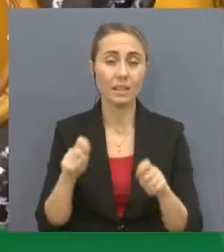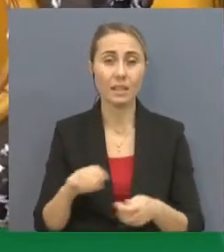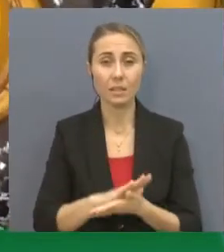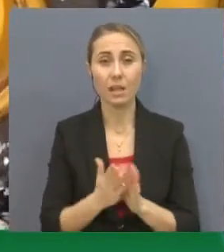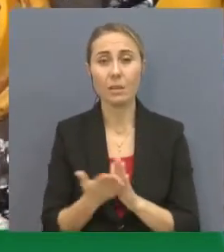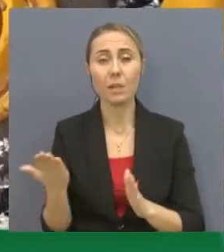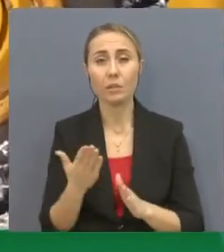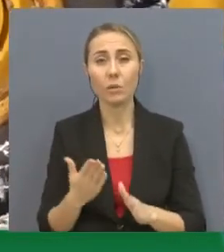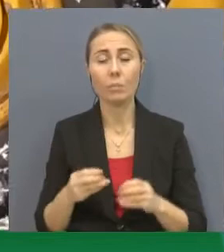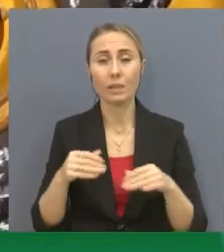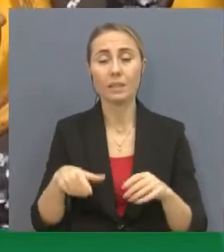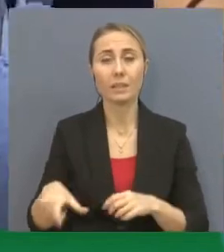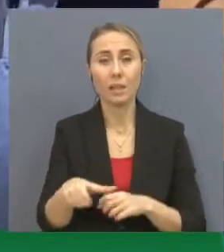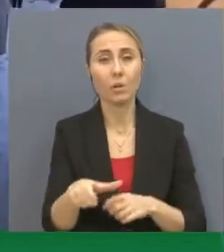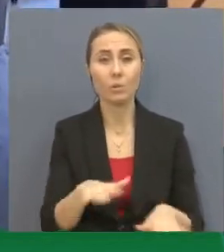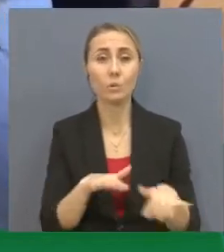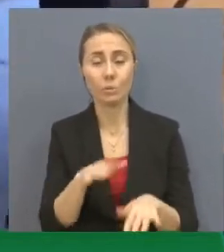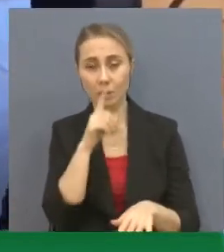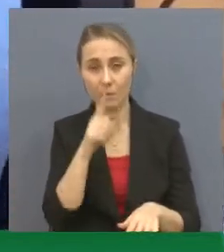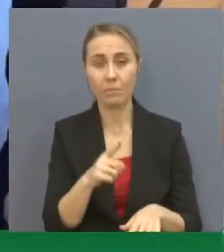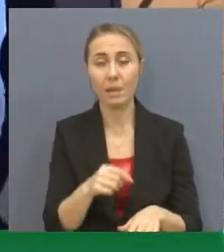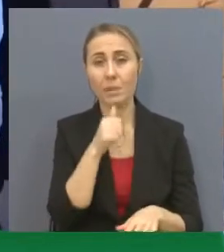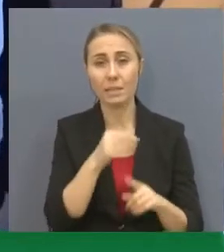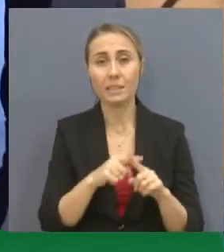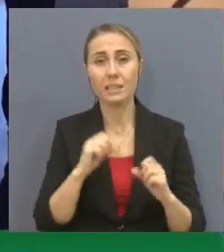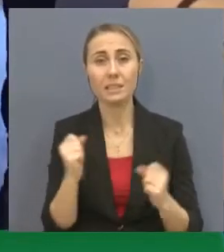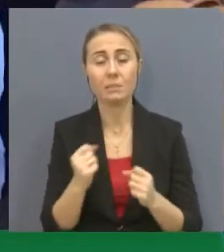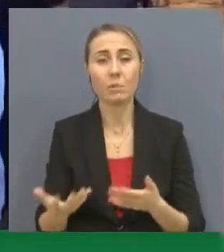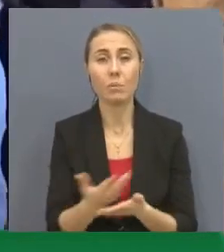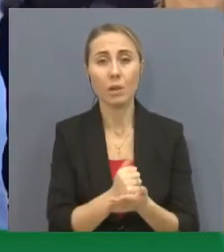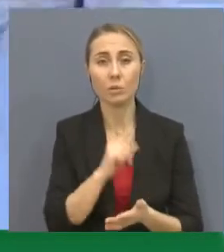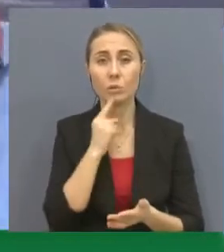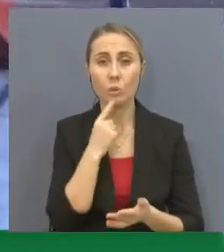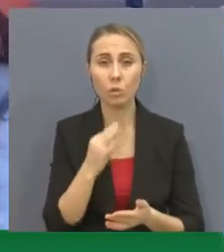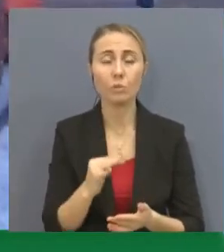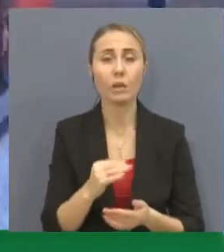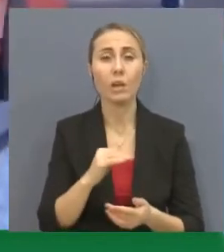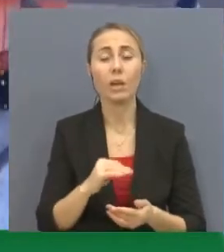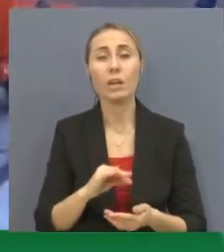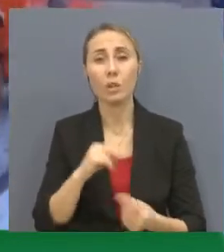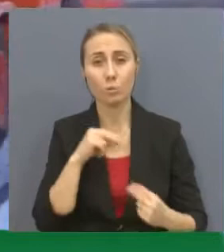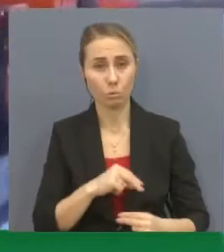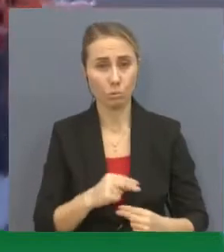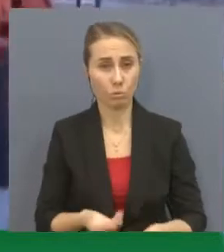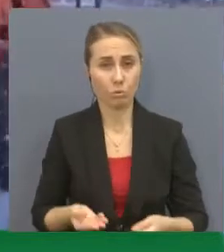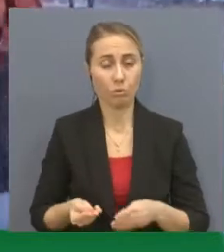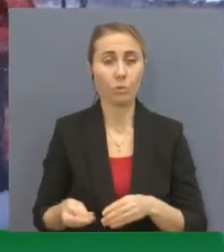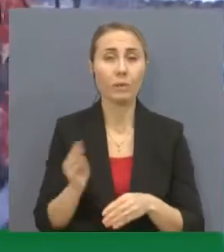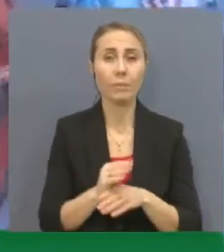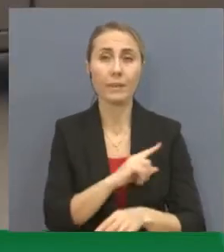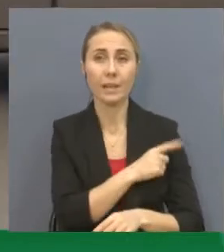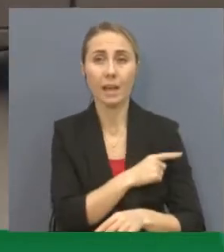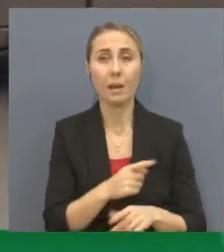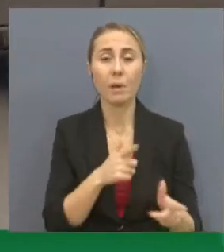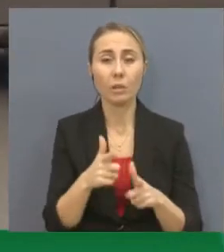покрытия дорог не будет скользким процесс зимней уборки является сложным и трудоемким поэтому подготовка дорог начинается еще летом